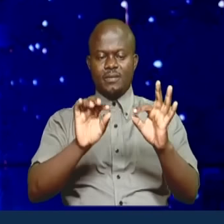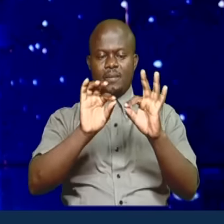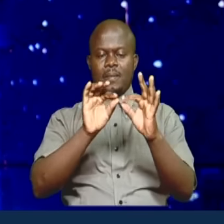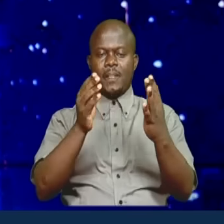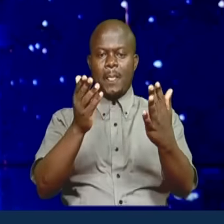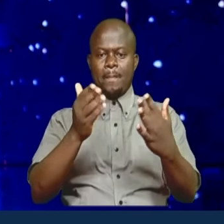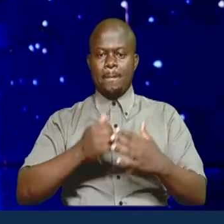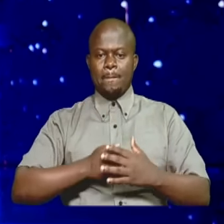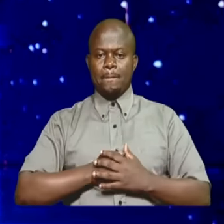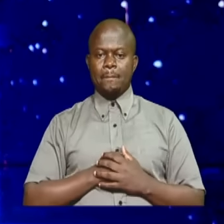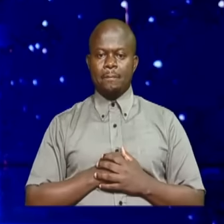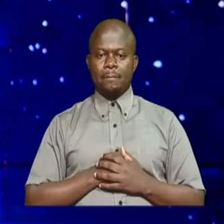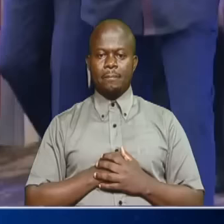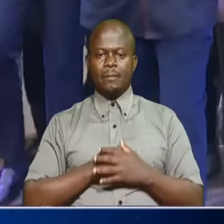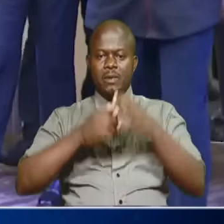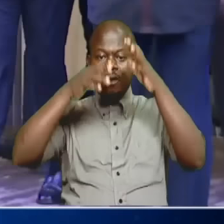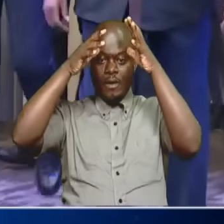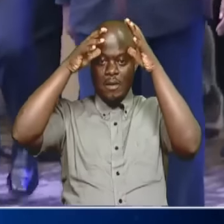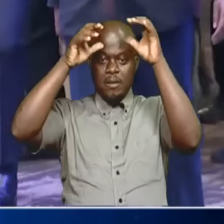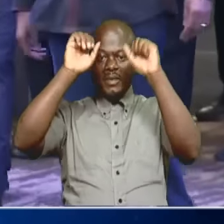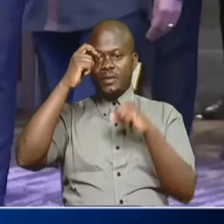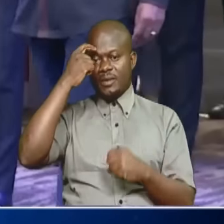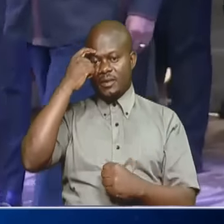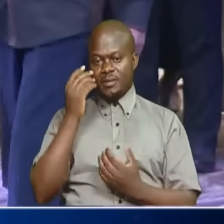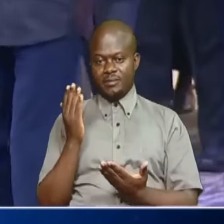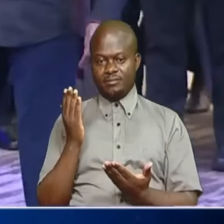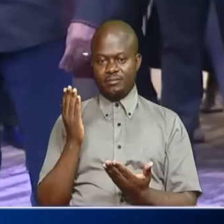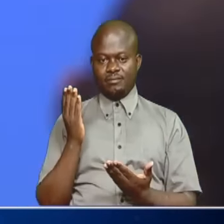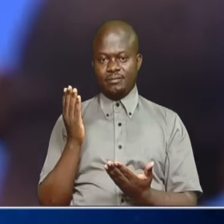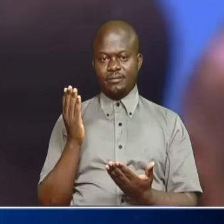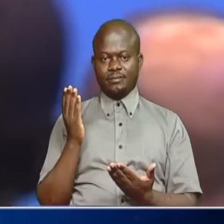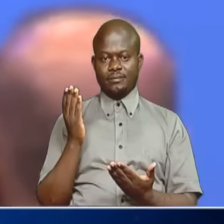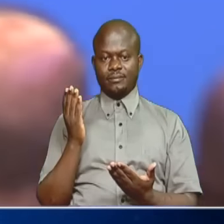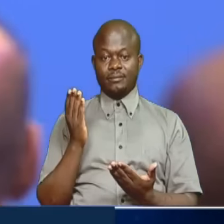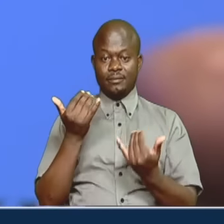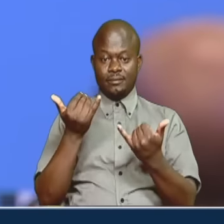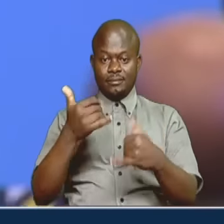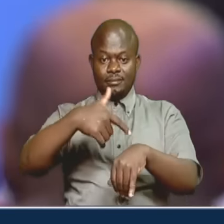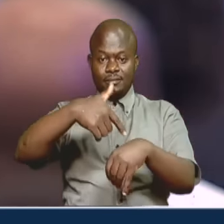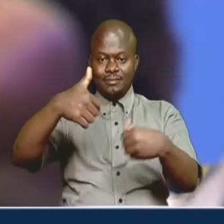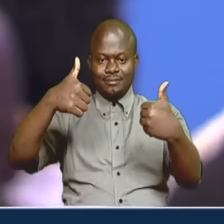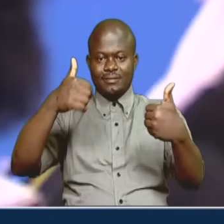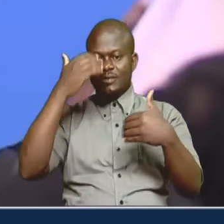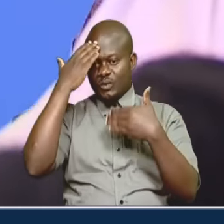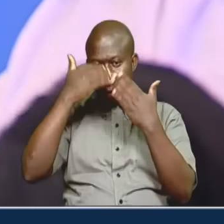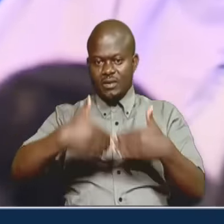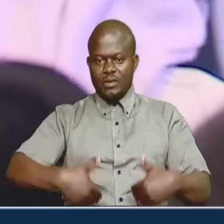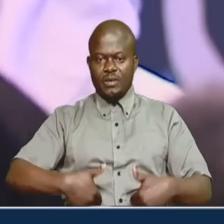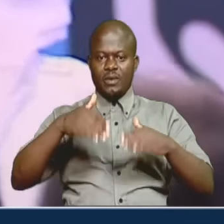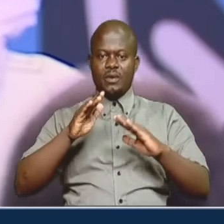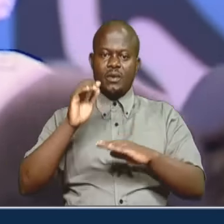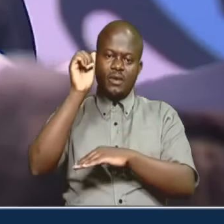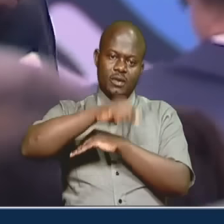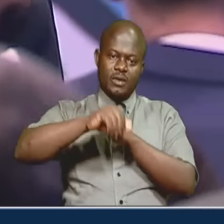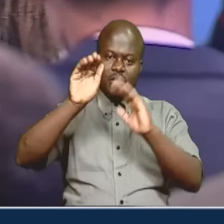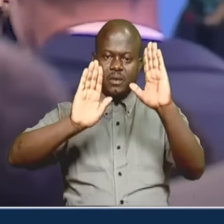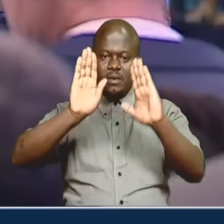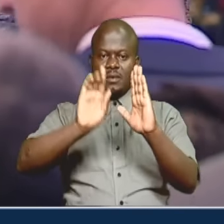zikurikira. Perezida wa Repubulika y'u Rwanda Paul Kagame asanga igihe kigeze ngo urubyiruko rurusheho kugira uruhare mu